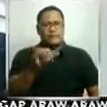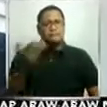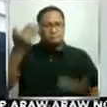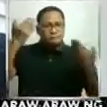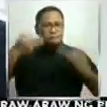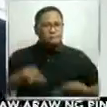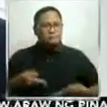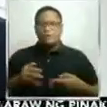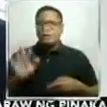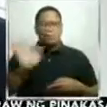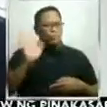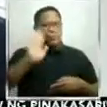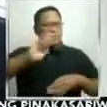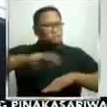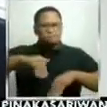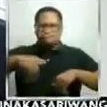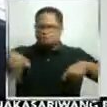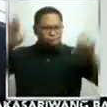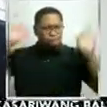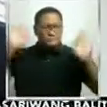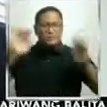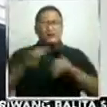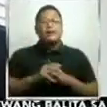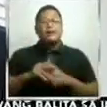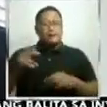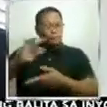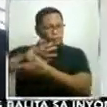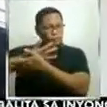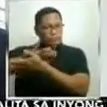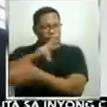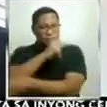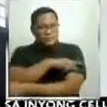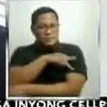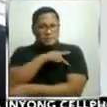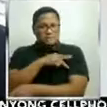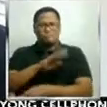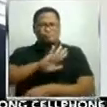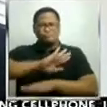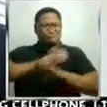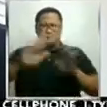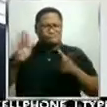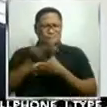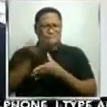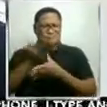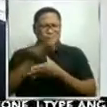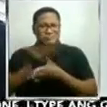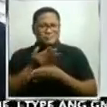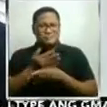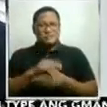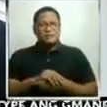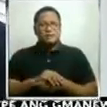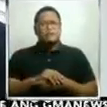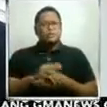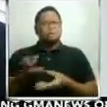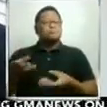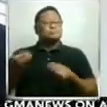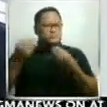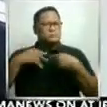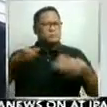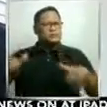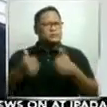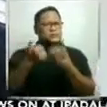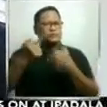kayo mawala ng pag-asa. Being a COVID patient is not a hindrance. This is a challenge for us.